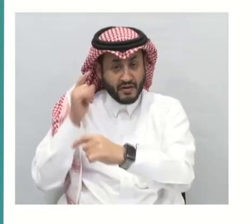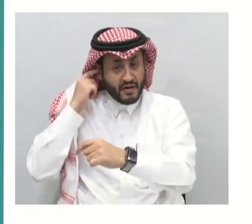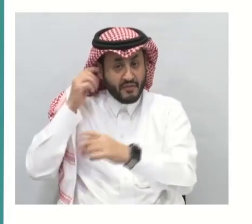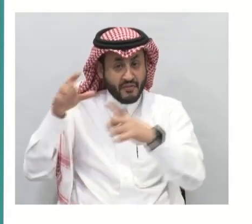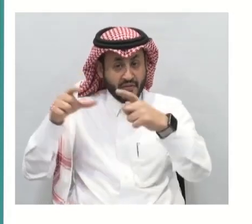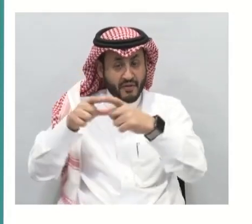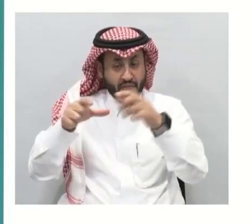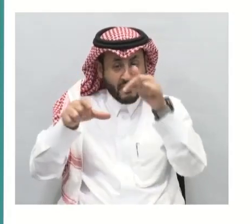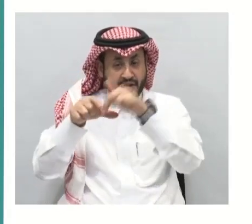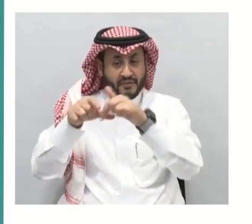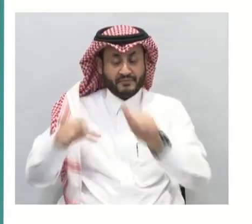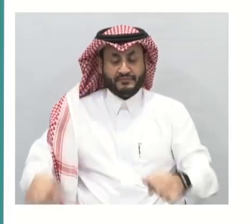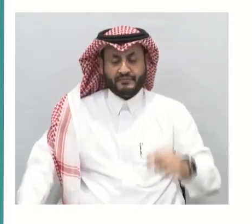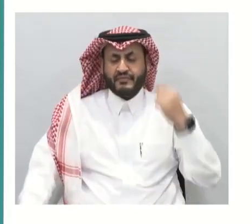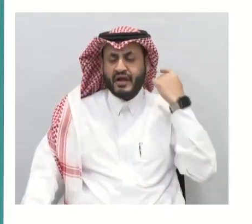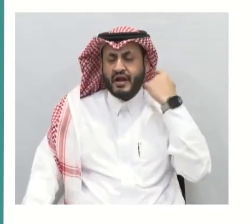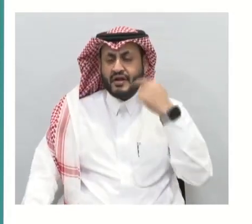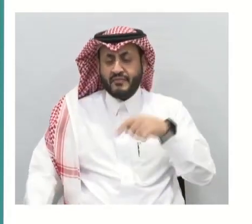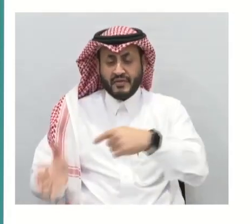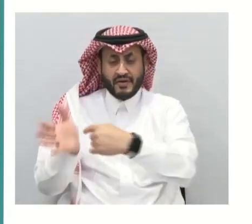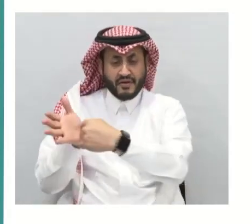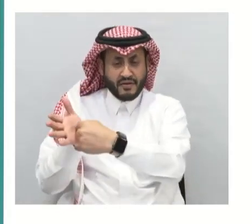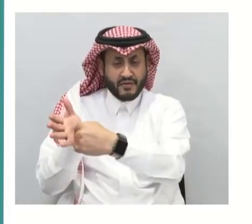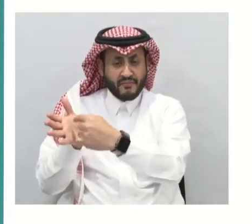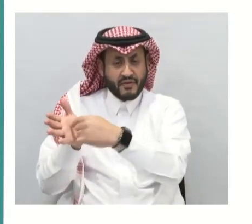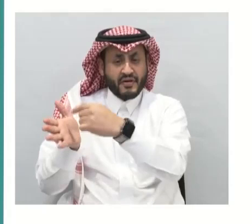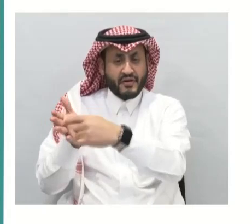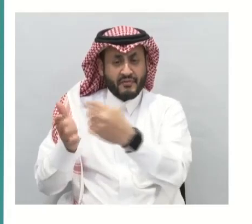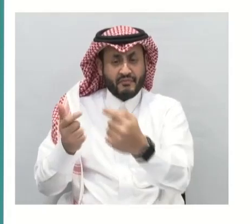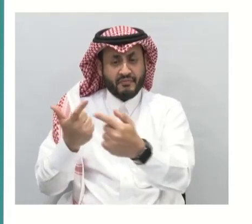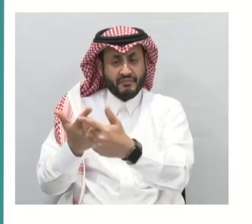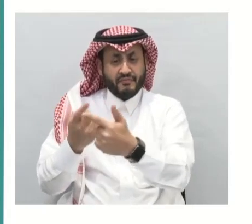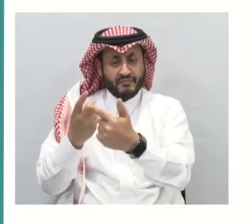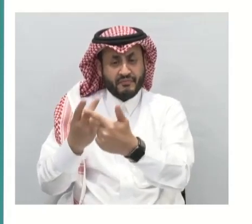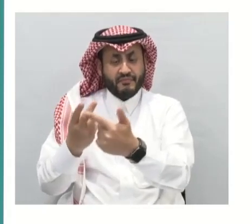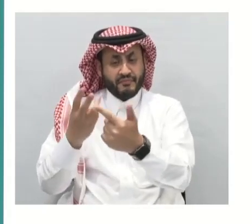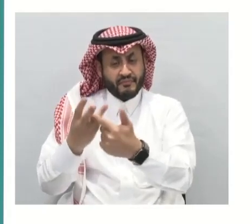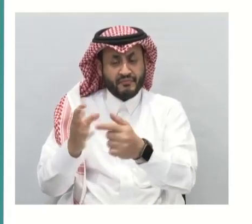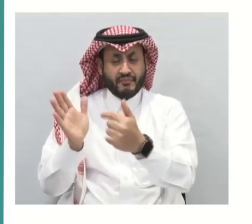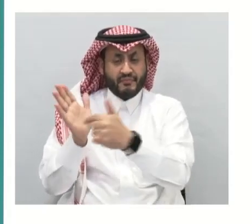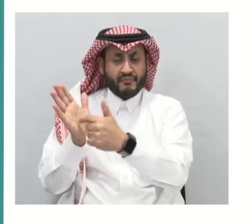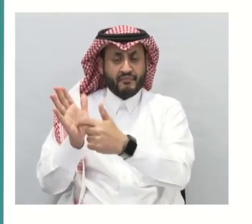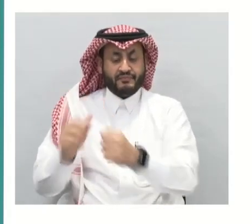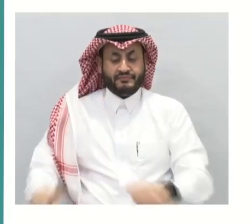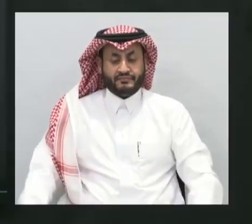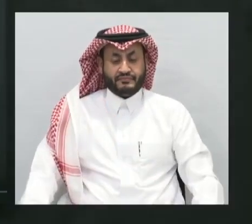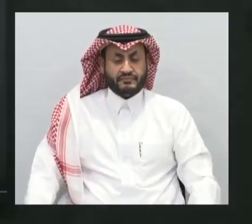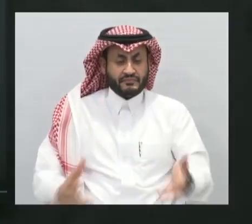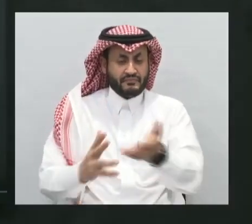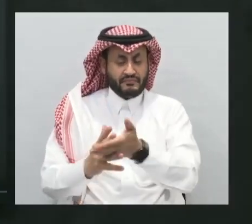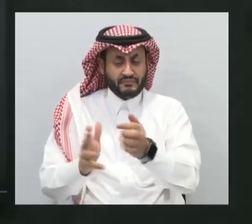تنتقل او تمر او ترسل عبر القناه السمعيه الى الاذن الوسطى ما الذي